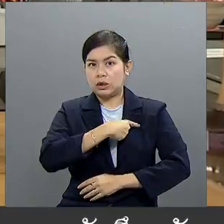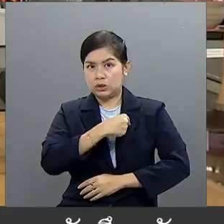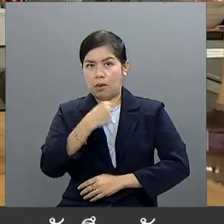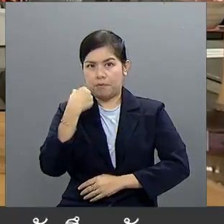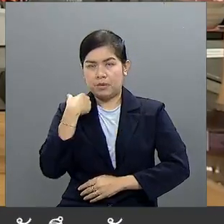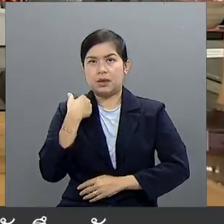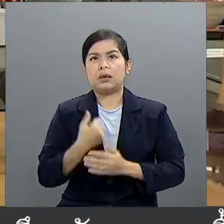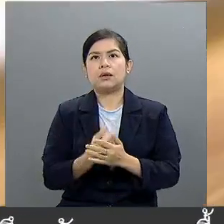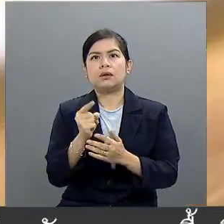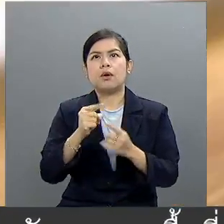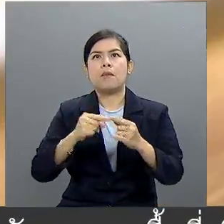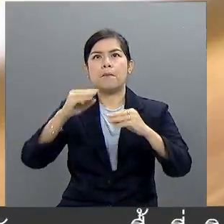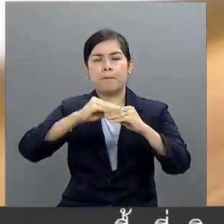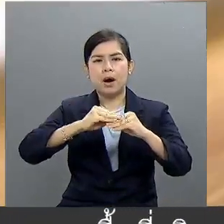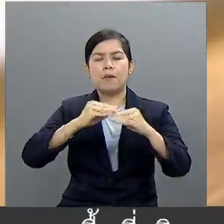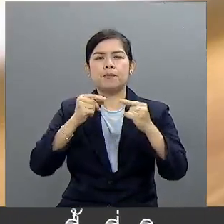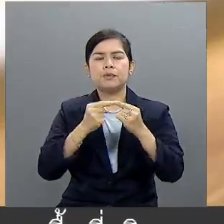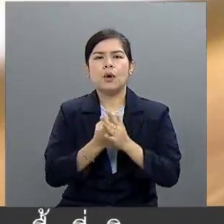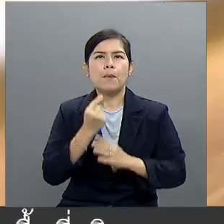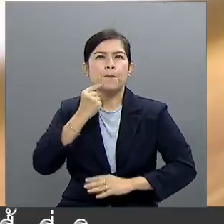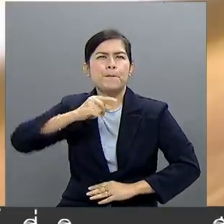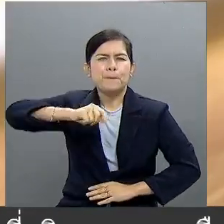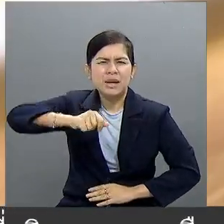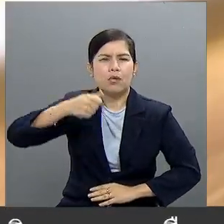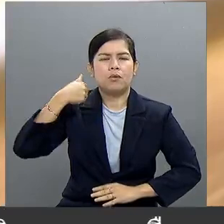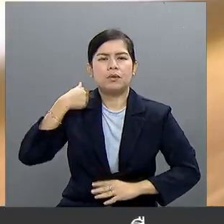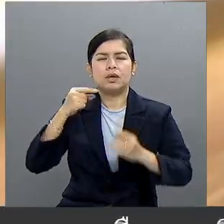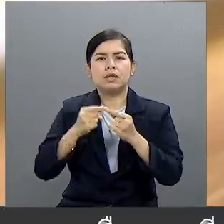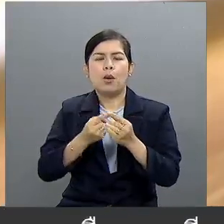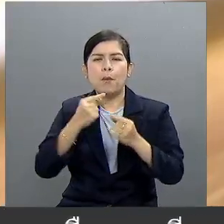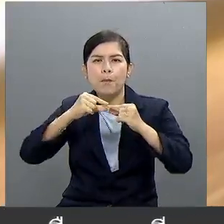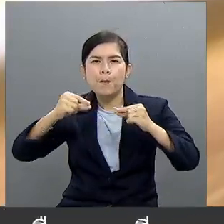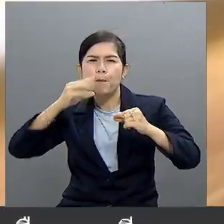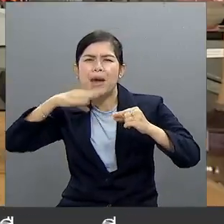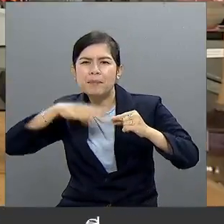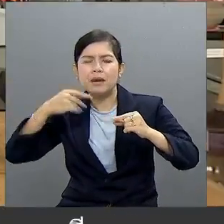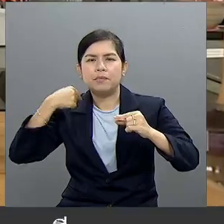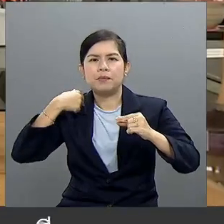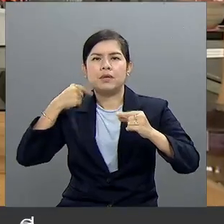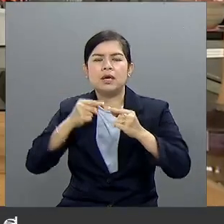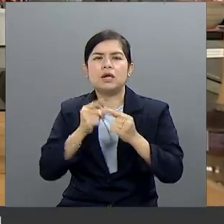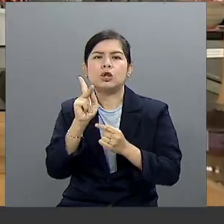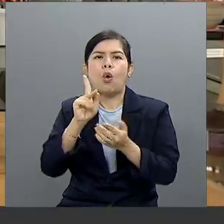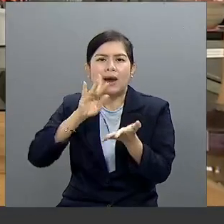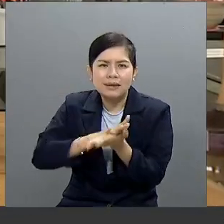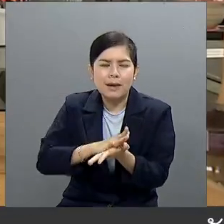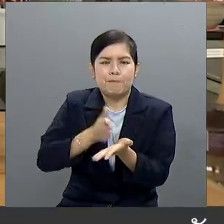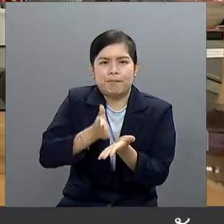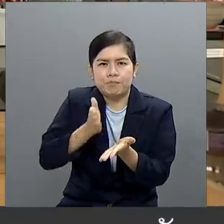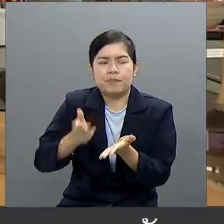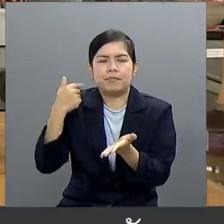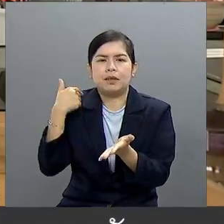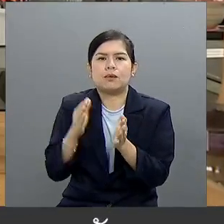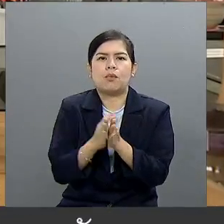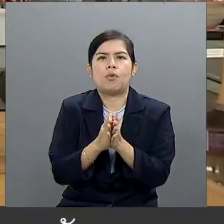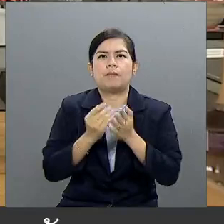คือน้ำมะนาวนะคะผสมกับพริกตำแล้วก็กระเทียมค่ะจะช่วยทำให้ครบรสมากยิ่งขึ้นค่ะเรามาจัดจานกันเลยนะคะพูดมาตั้งนานแล้วคงอย